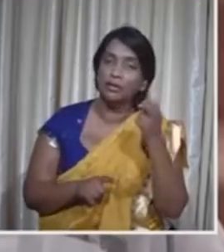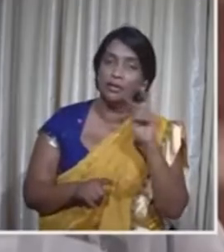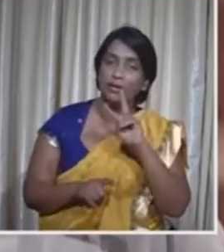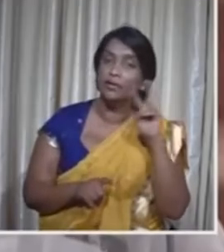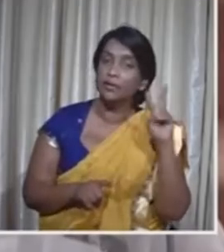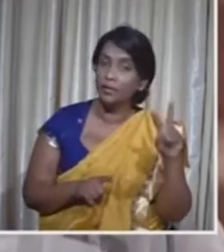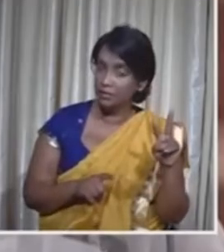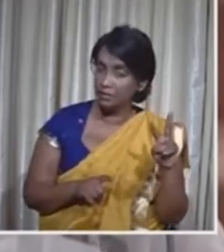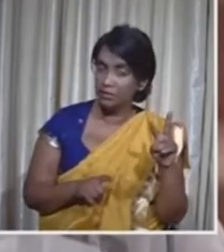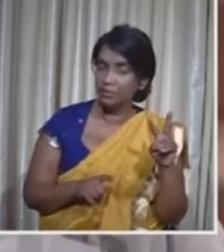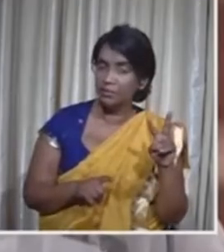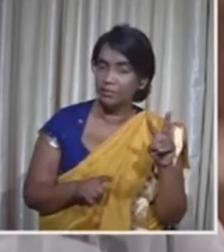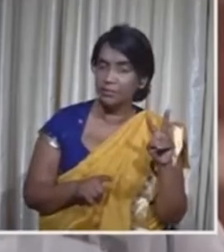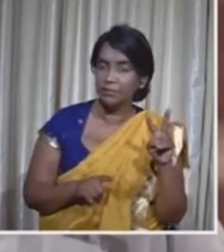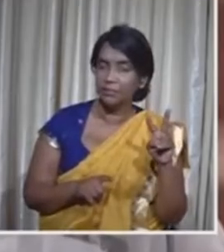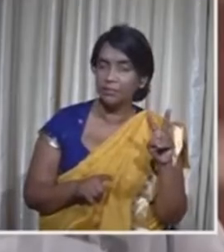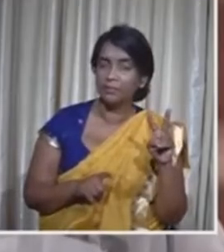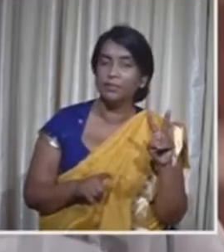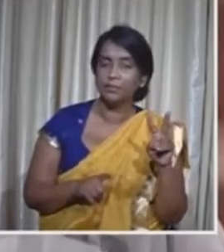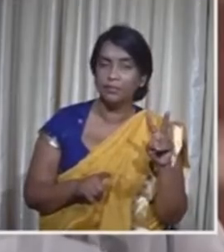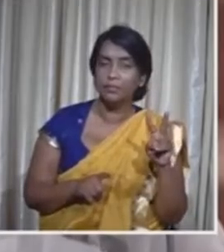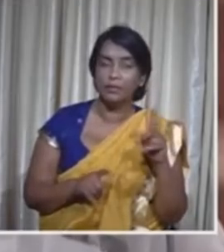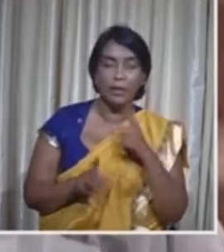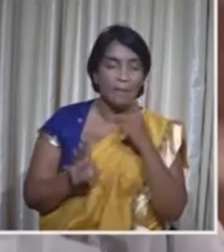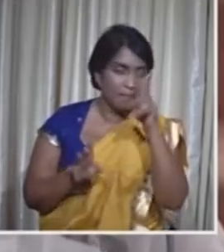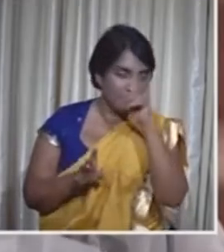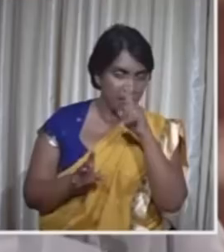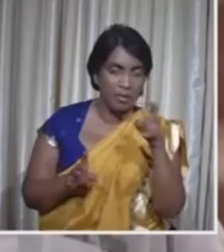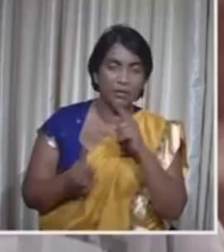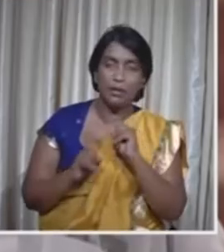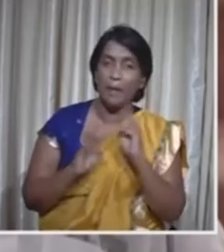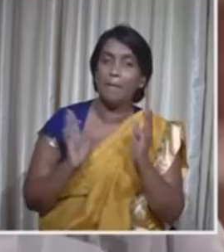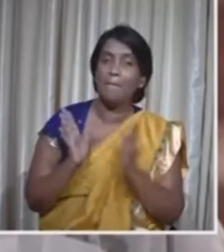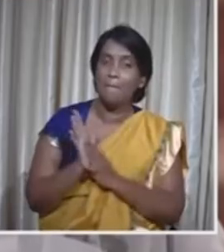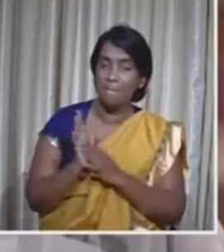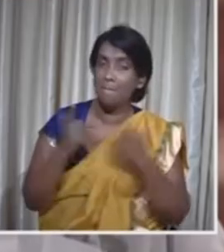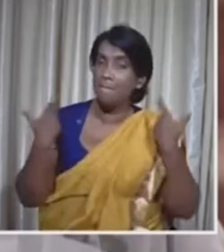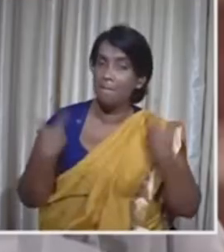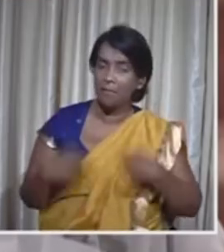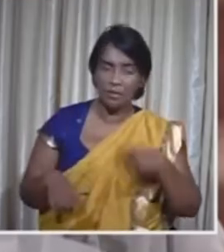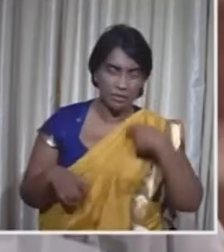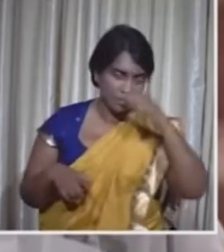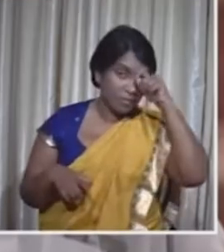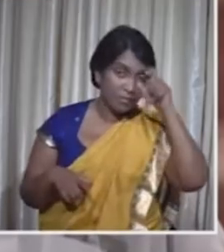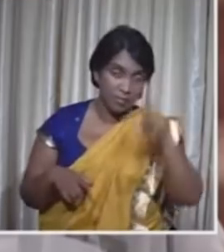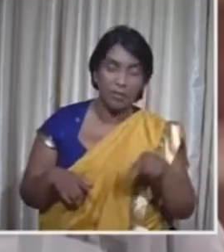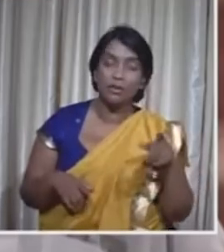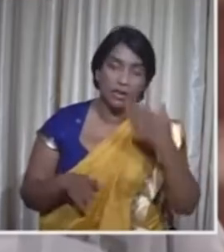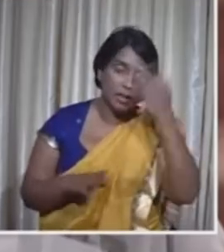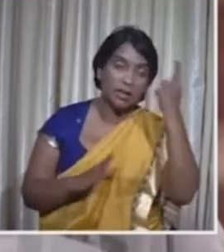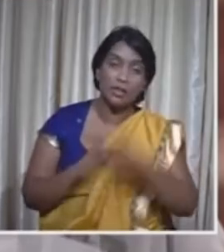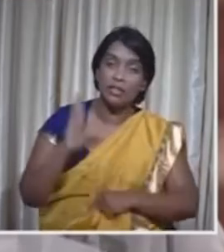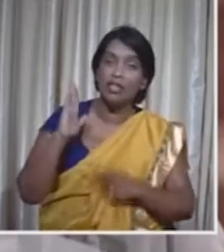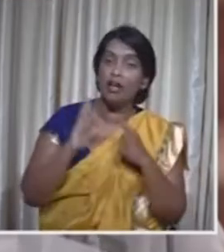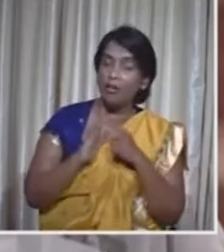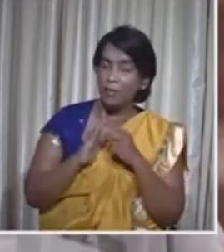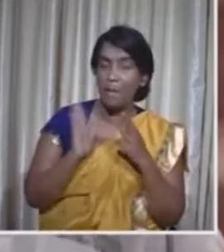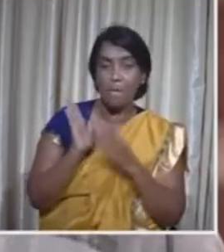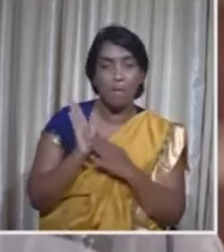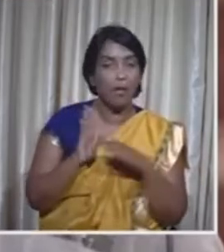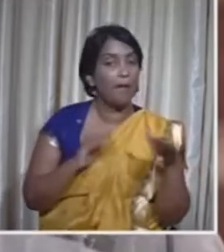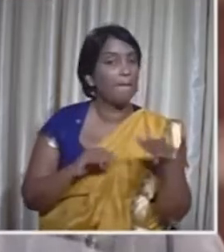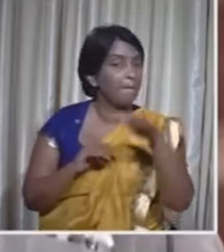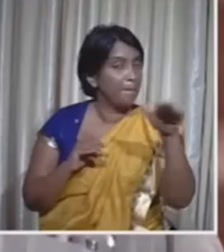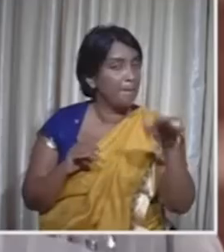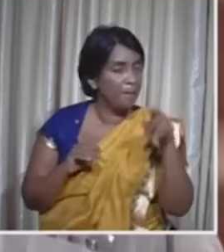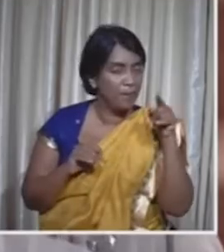2022-3-19 இந்த நாட்டினுடைய பிரதமர் மஹிந்த ராஜபக்சே அவர்கள் ஜாழ்ப்பாணம் மட்டுவில் பகுதியிலே ஒரு பொருளாதார மத்திய நிலையத்தை திறந்து வைப்பதற்காக